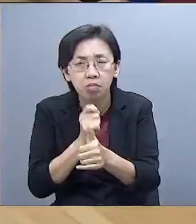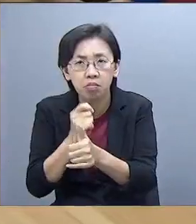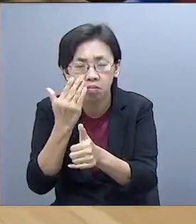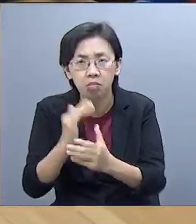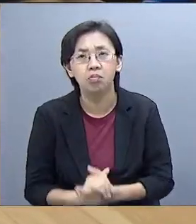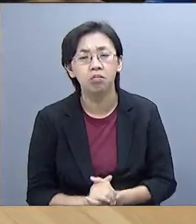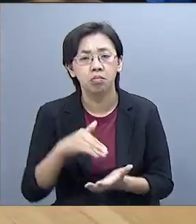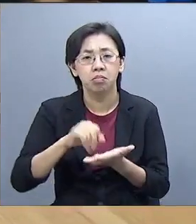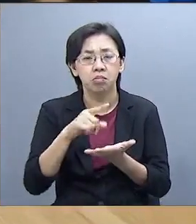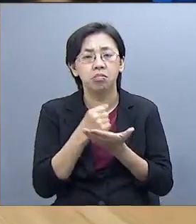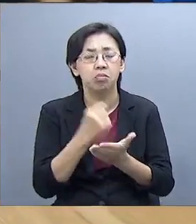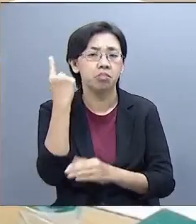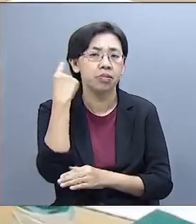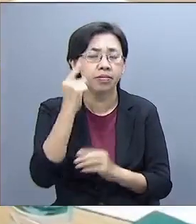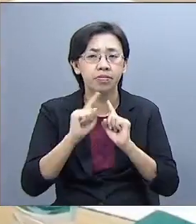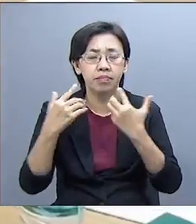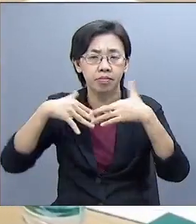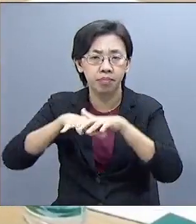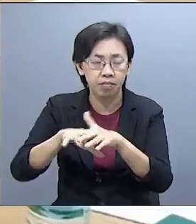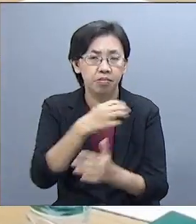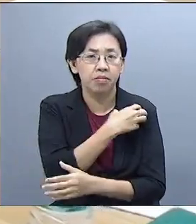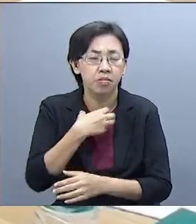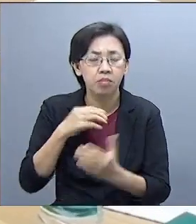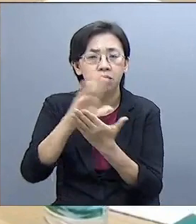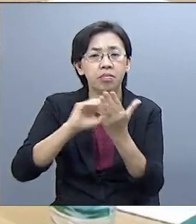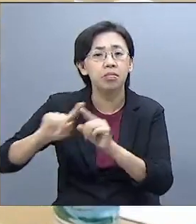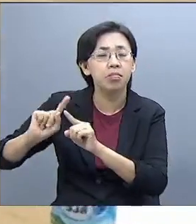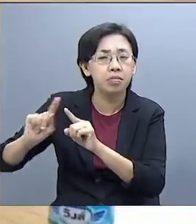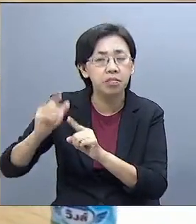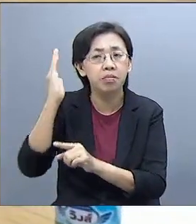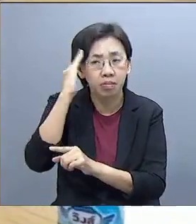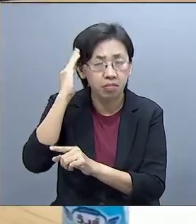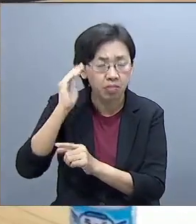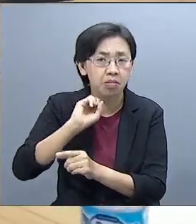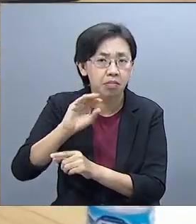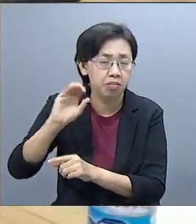างศูนย์ช่วยเหลือนักท่องเที่ยวประสานไปยังกงสุลของแต่ละประเทศให้ได้รับทราบเรื่อง